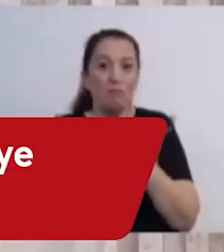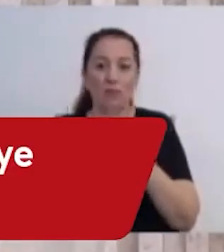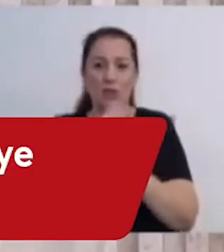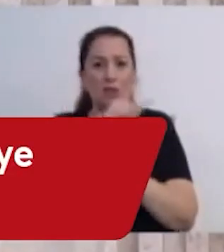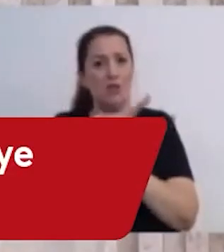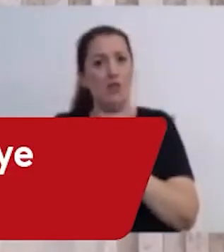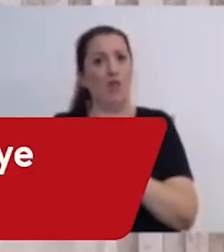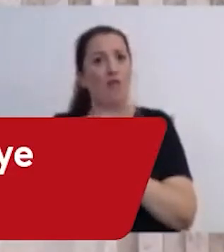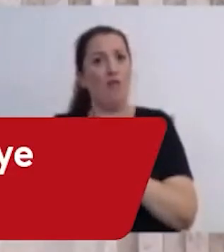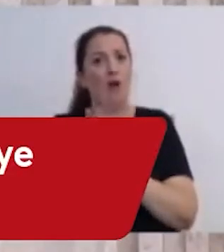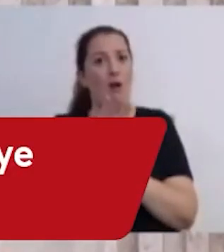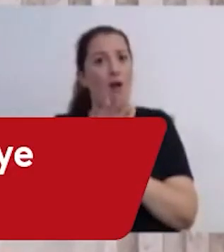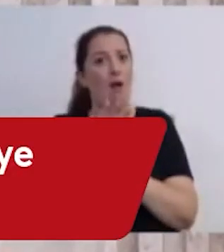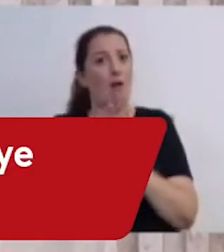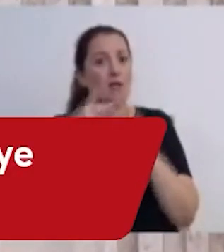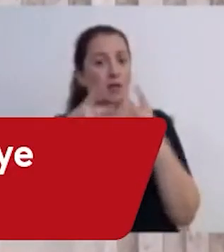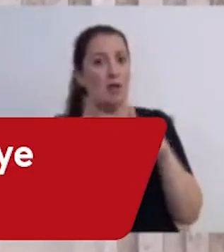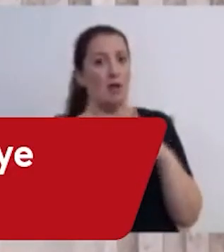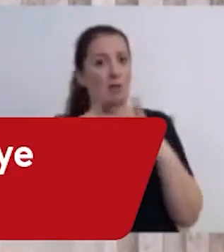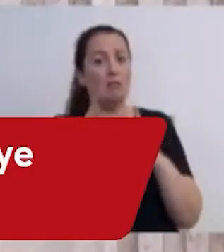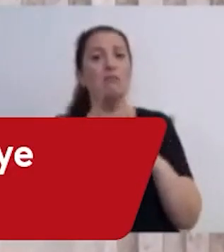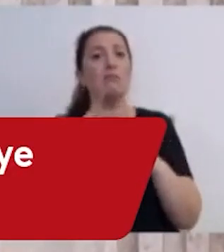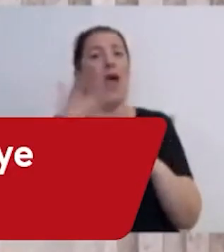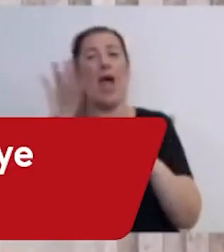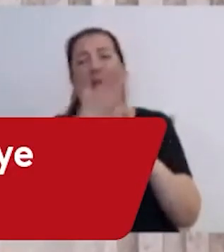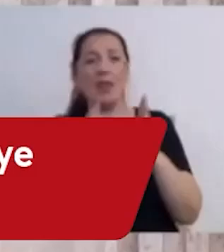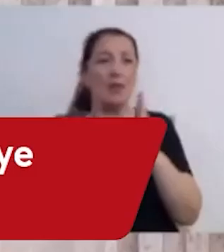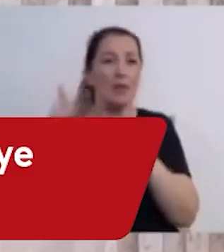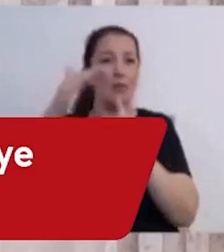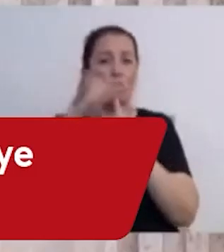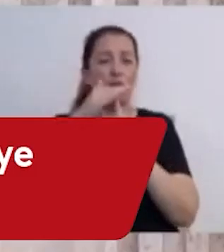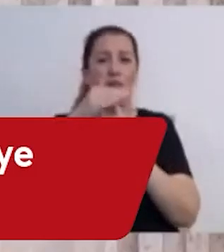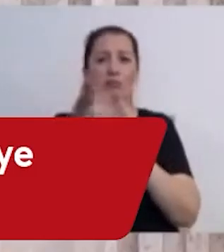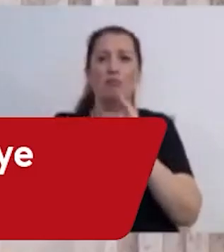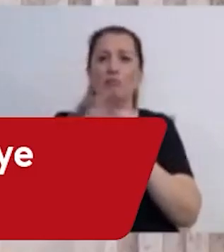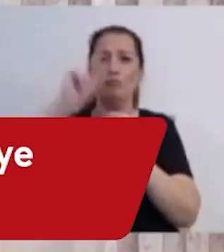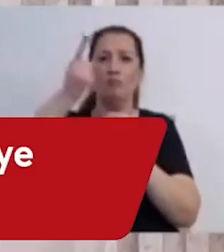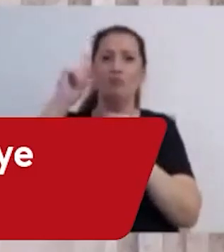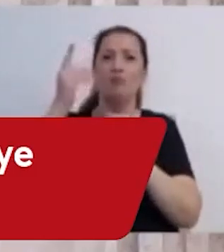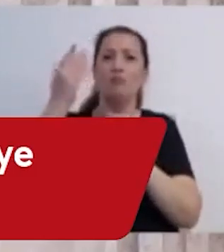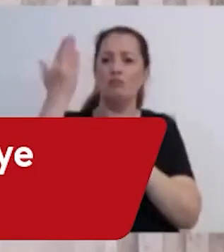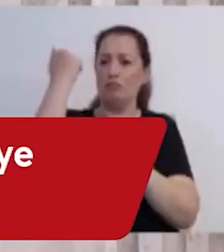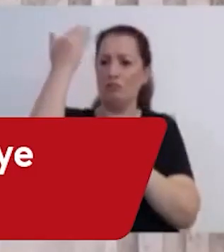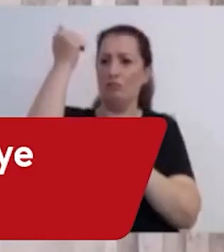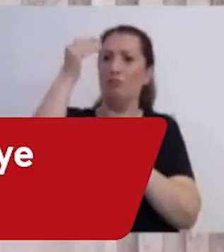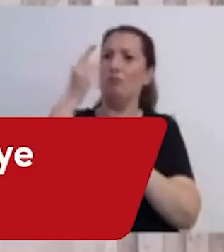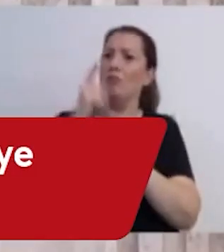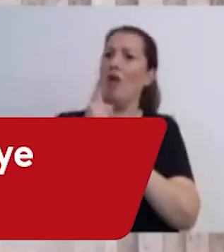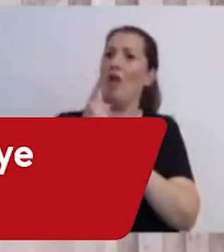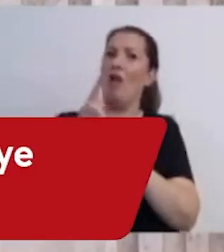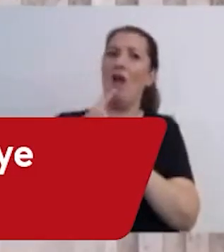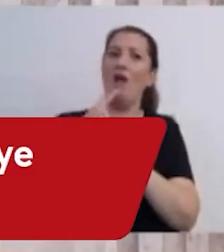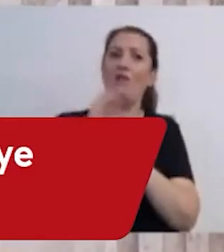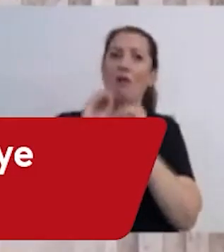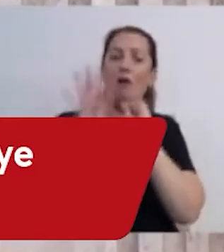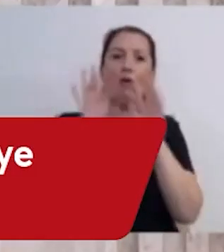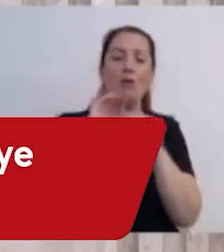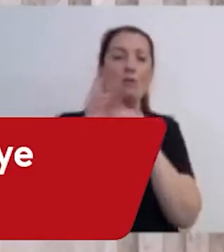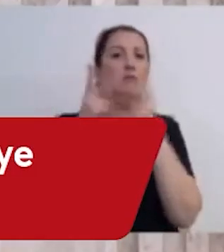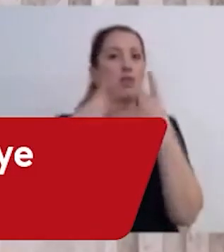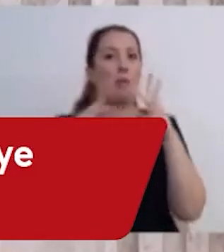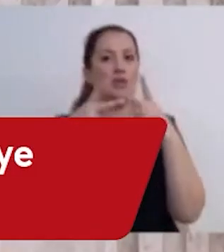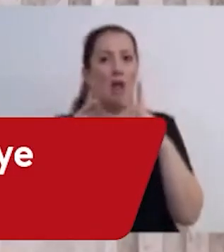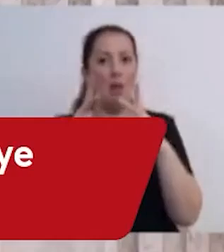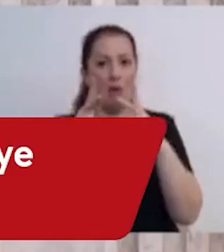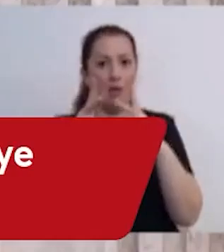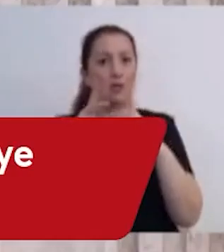İstediğini yapacaksın. Ülkenin en yüksek makamı milletine her türlü hakareti yapacak. Hiç karşılığı yok. Ondan